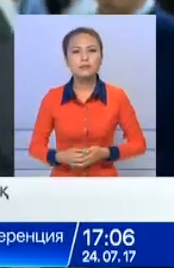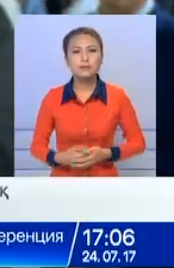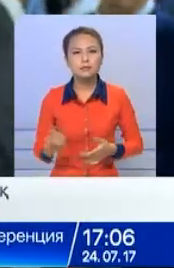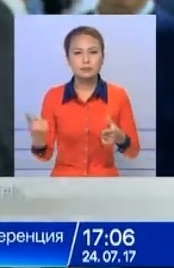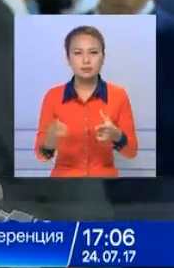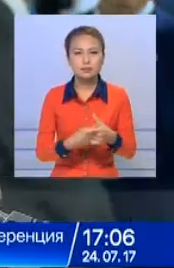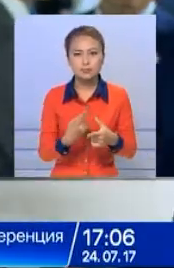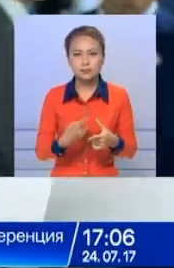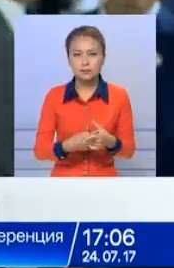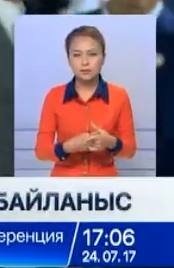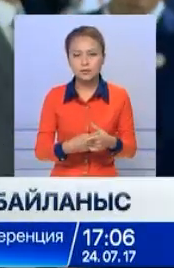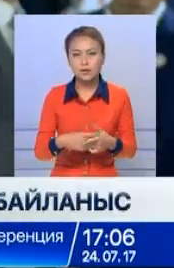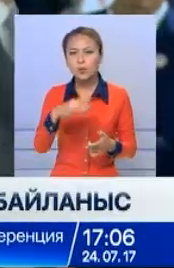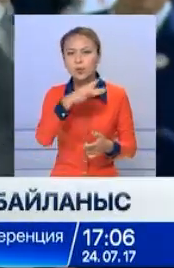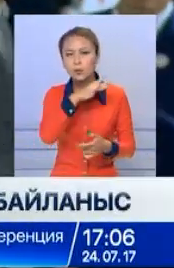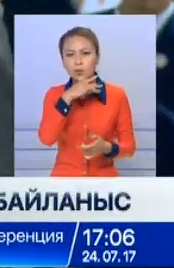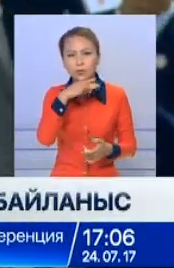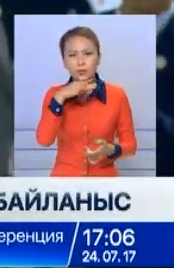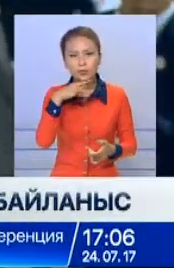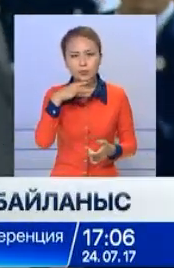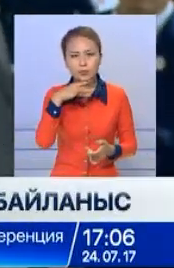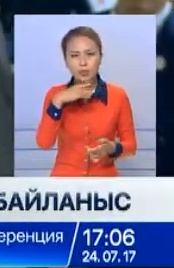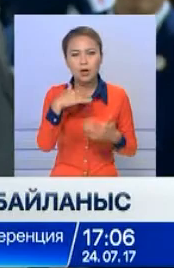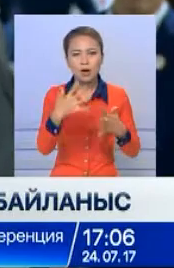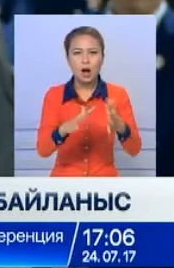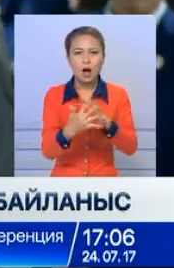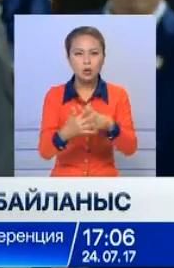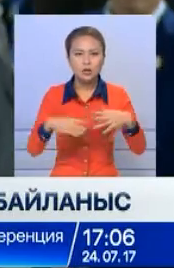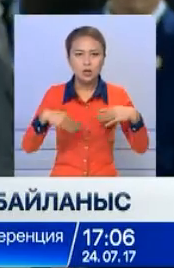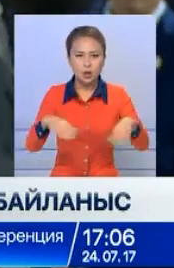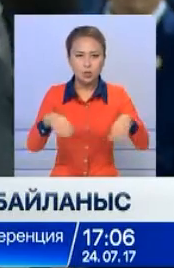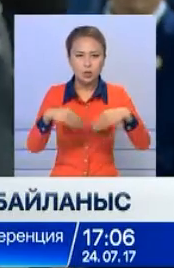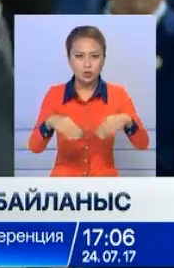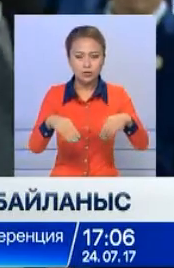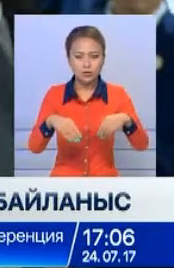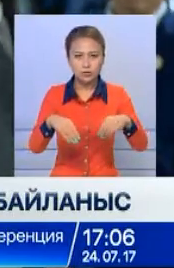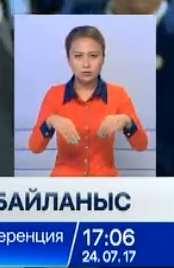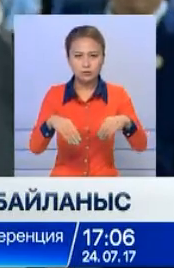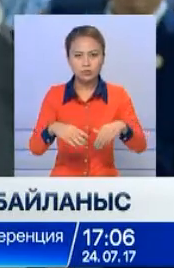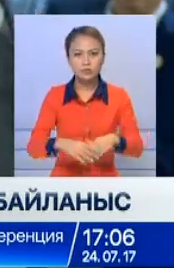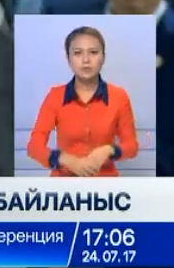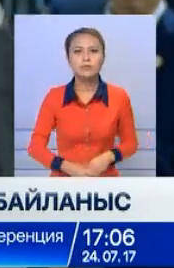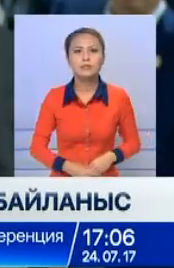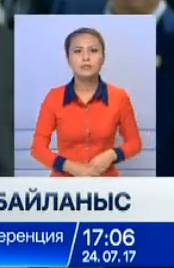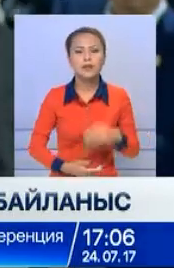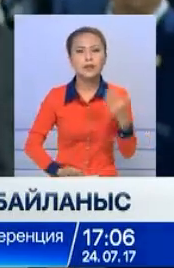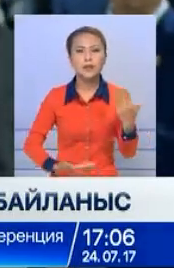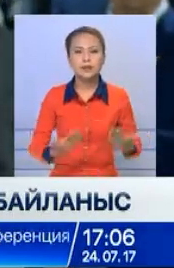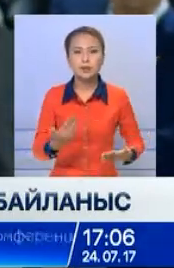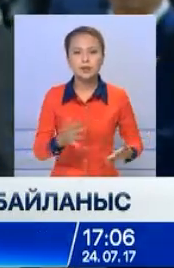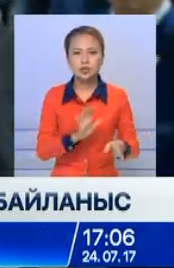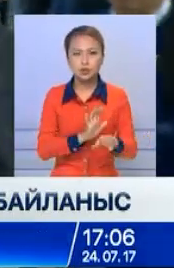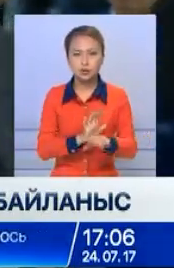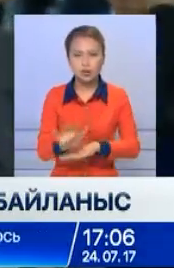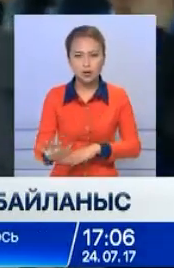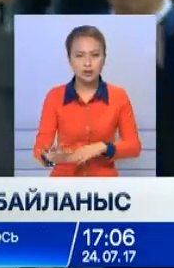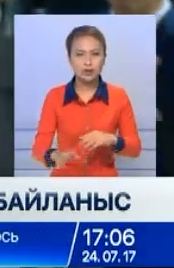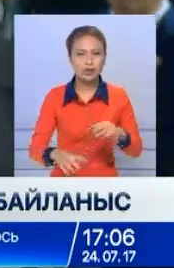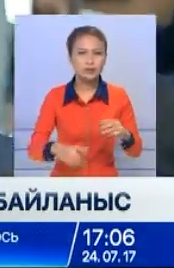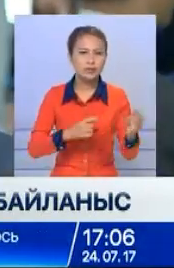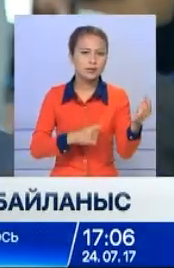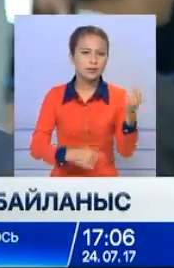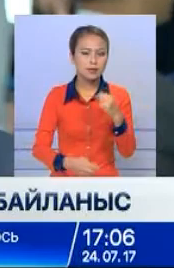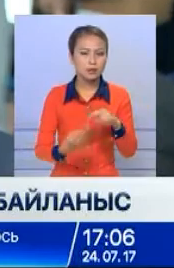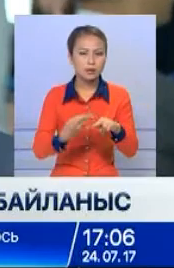айтсақ, біздің көп мына ауыл шаруашылығында мына несіне шығарған товарларында